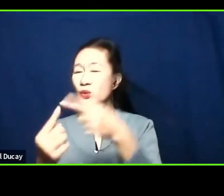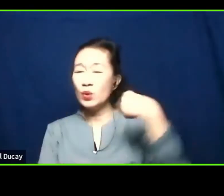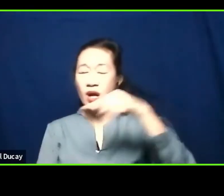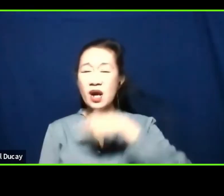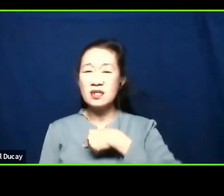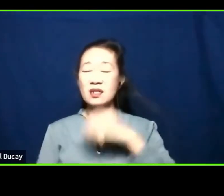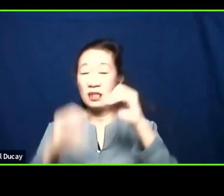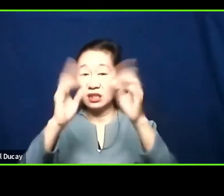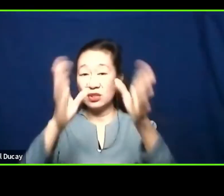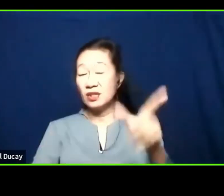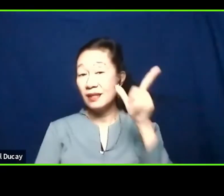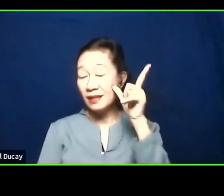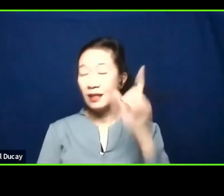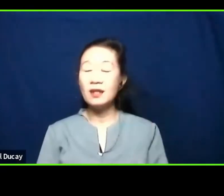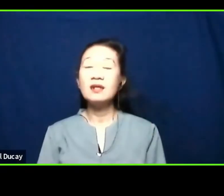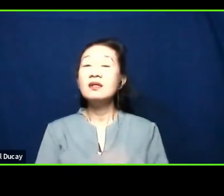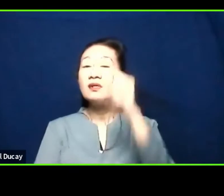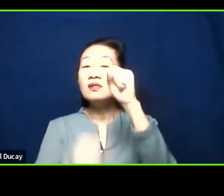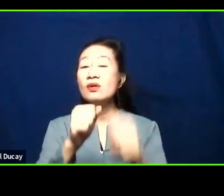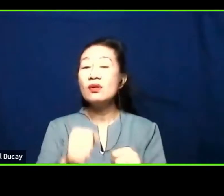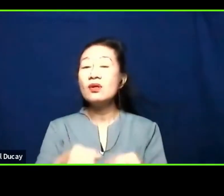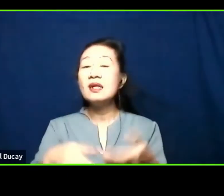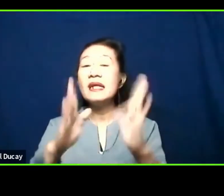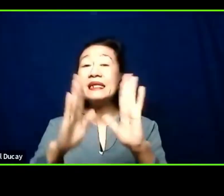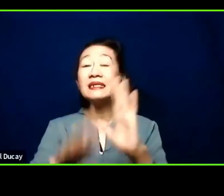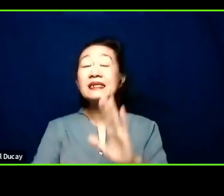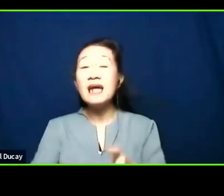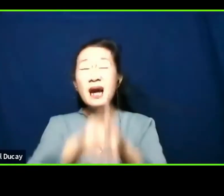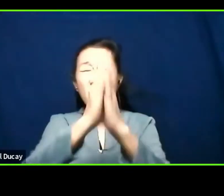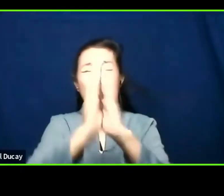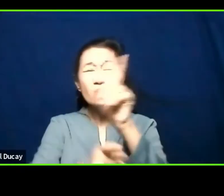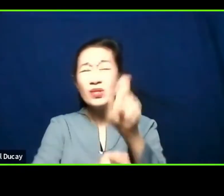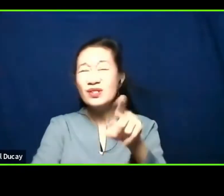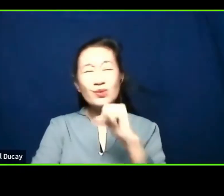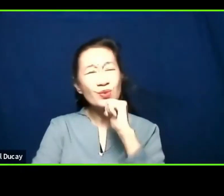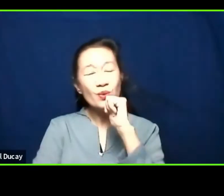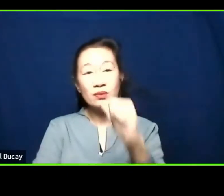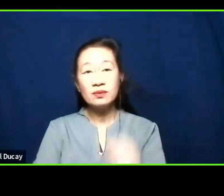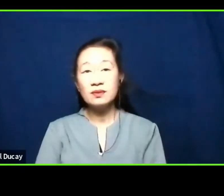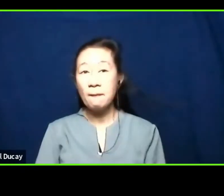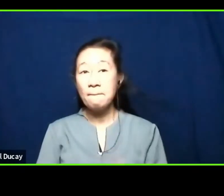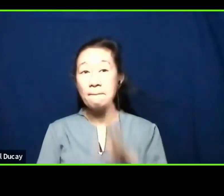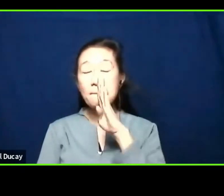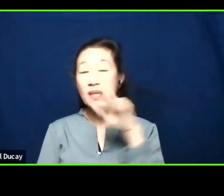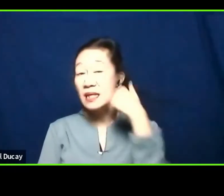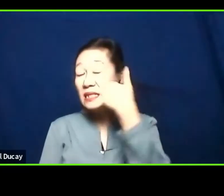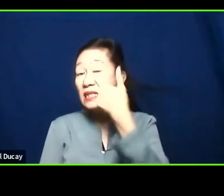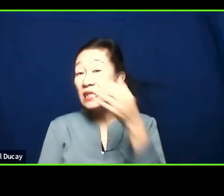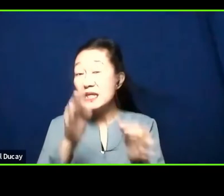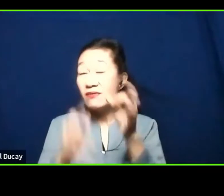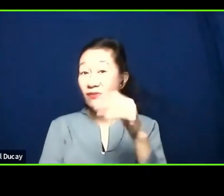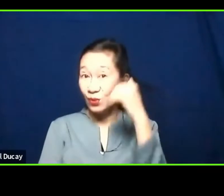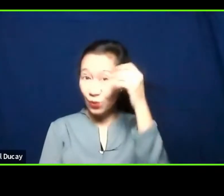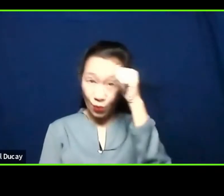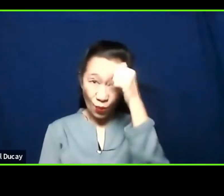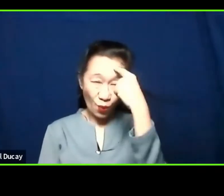Landa. So magtanong tayo, huwag tayong mahiya. Kung hindi natin naiintindihan o